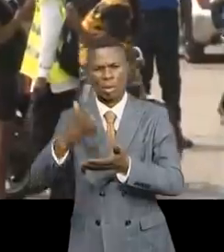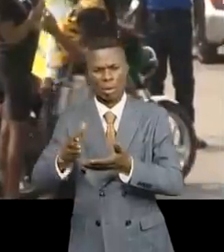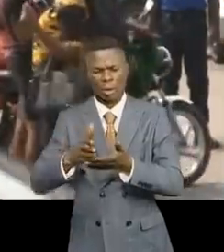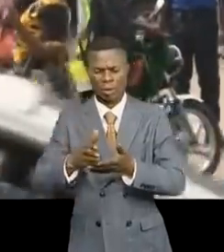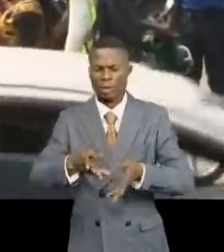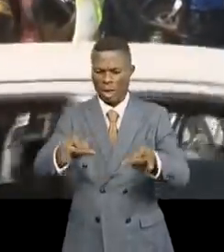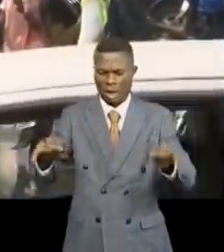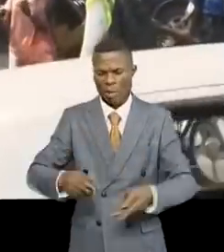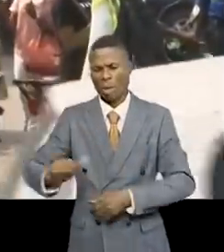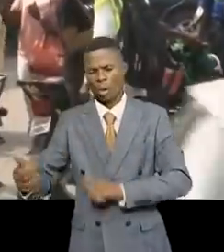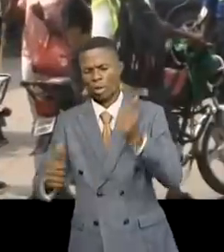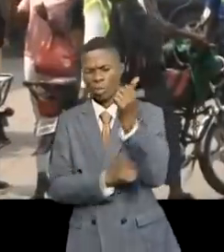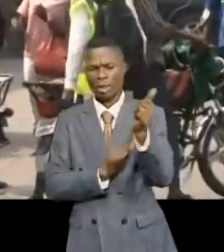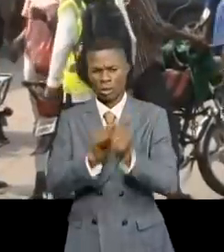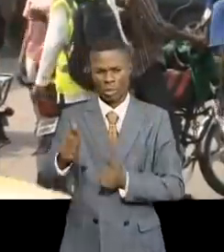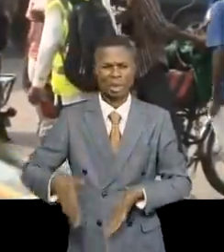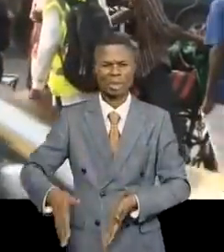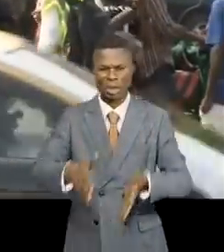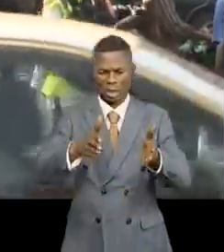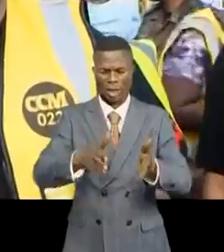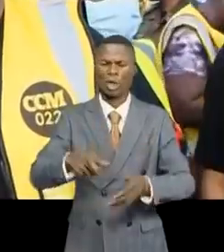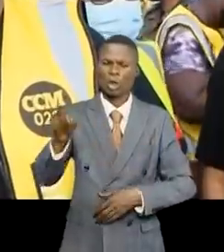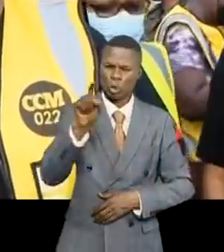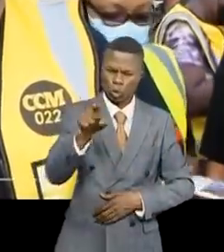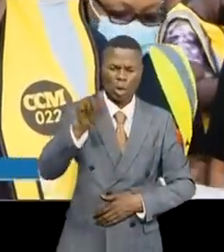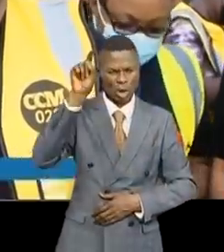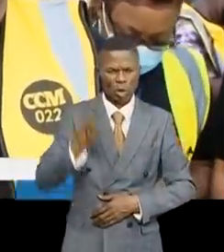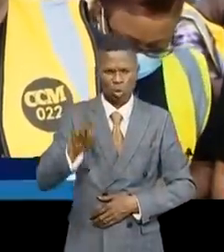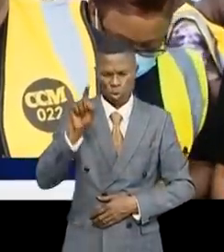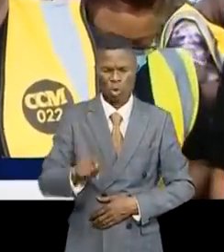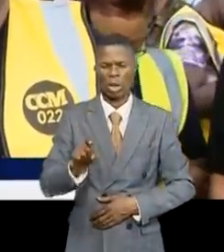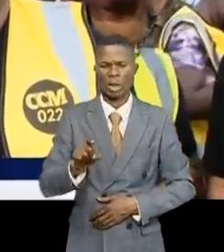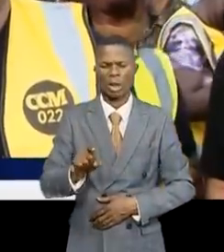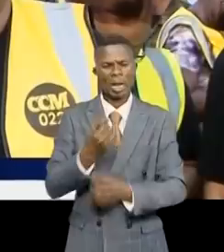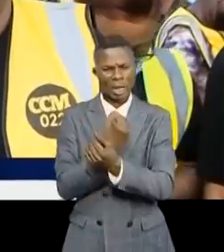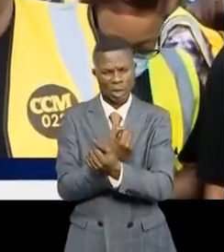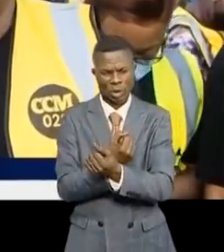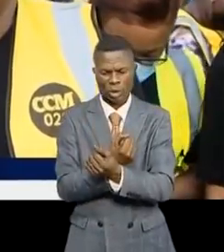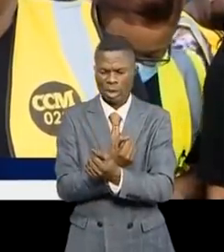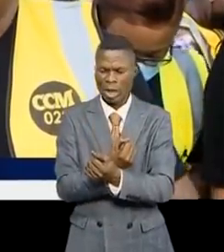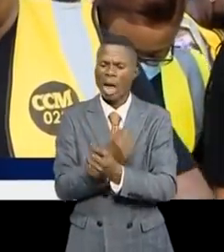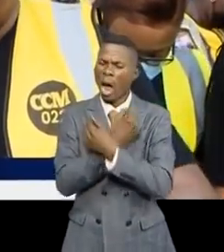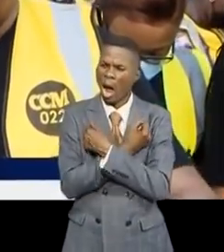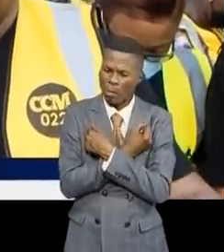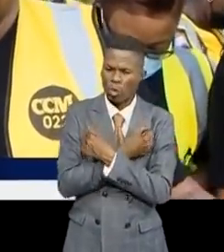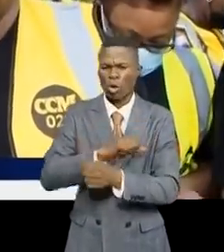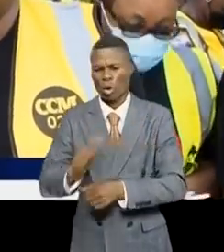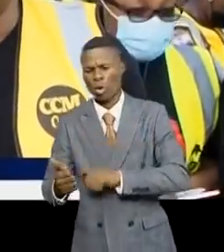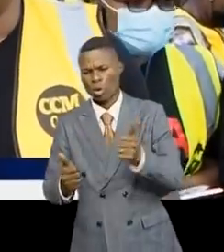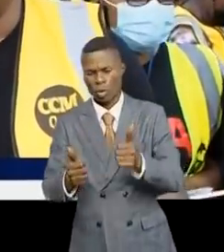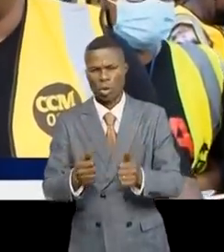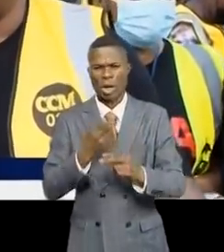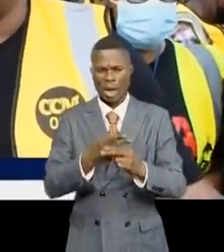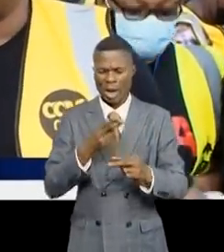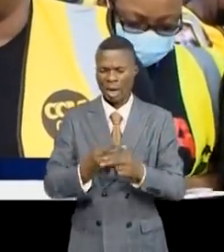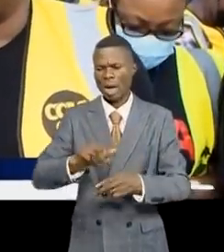avec l'autre usager de la route. Tu as le devoir d'être poli et courtois dans la gestion de l'autre